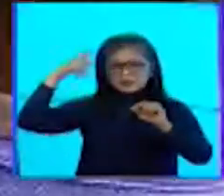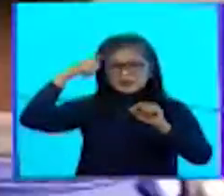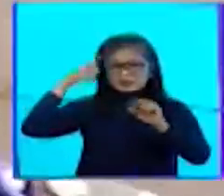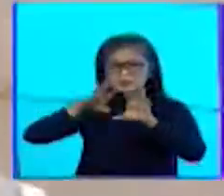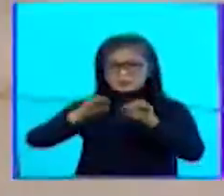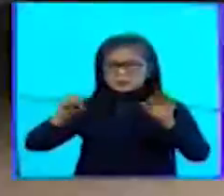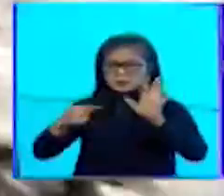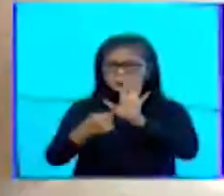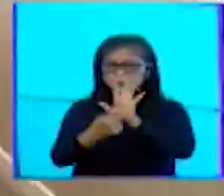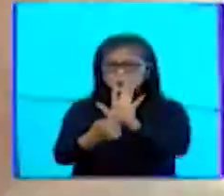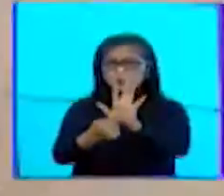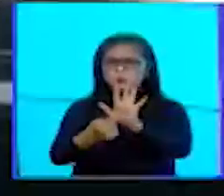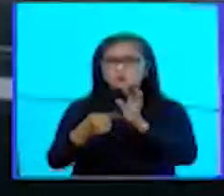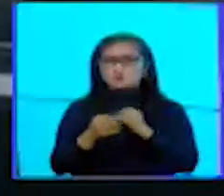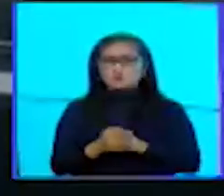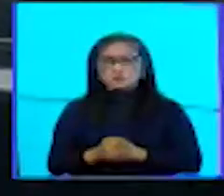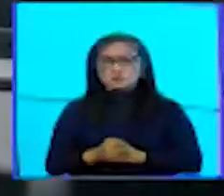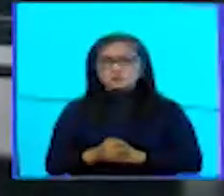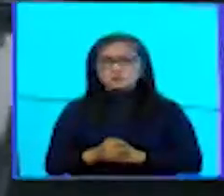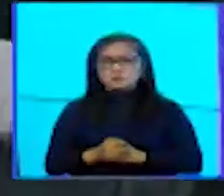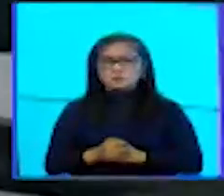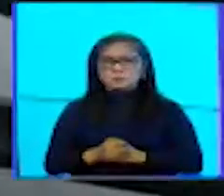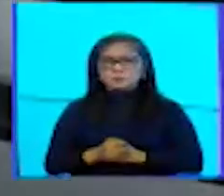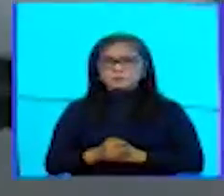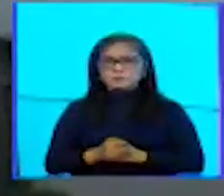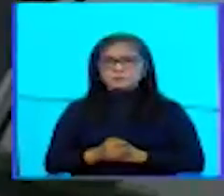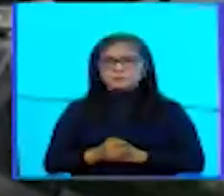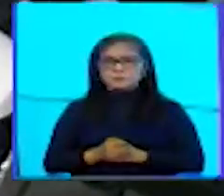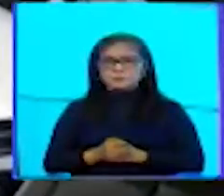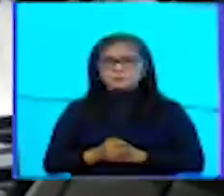Dari Bekasi, Jawa Barat, Nadia Valeri dan Seprio Donaldi melaporkan.